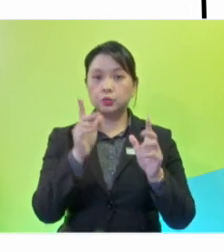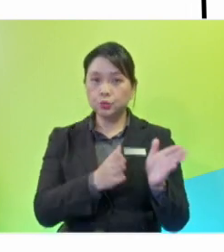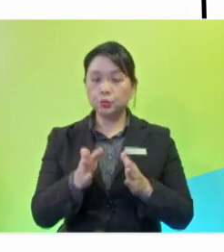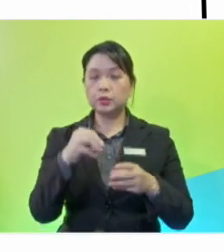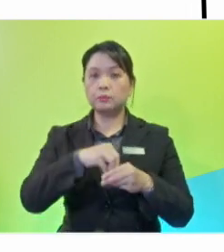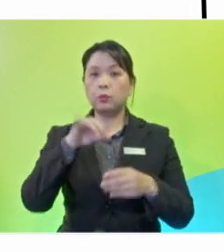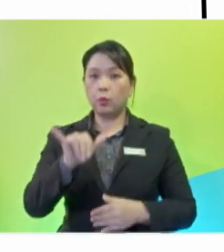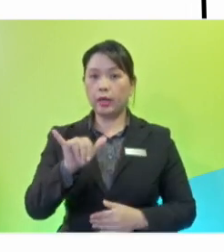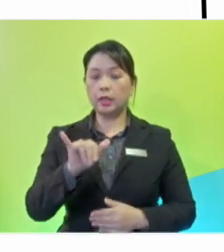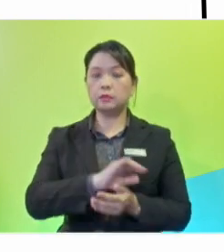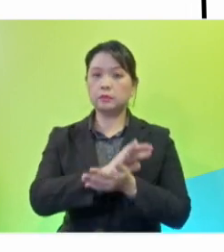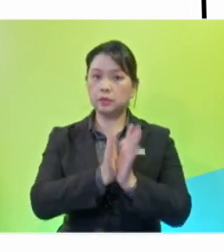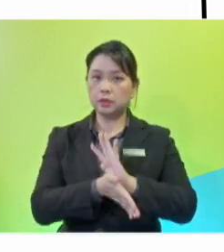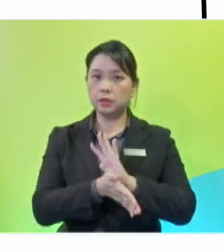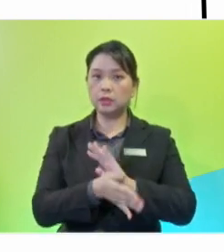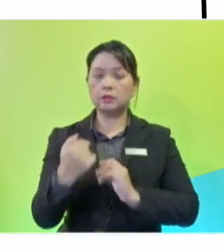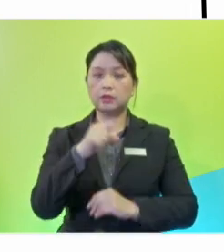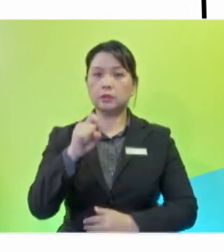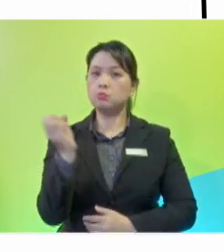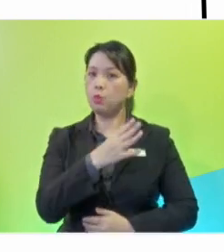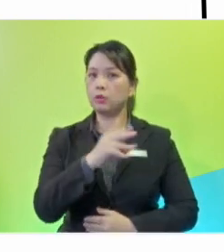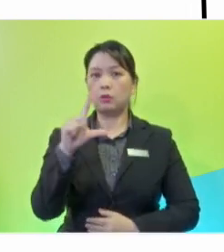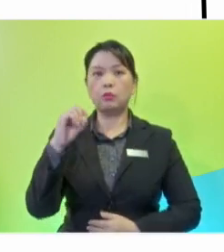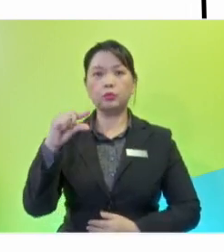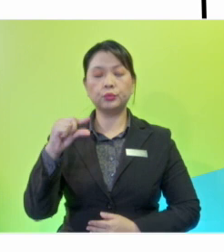di depan Maka jadi oke